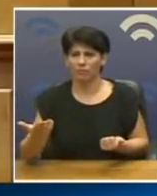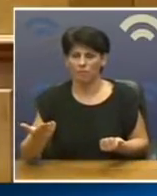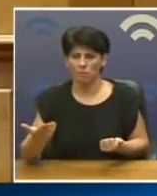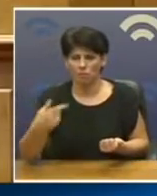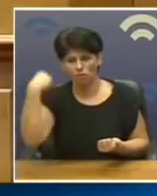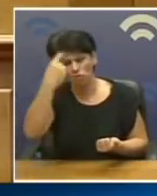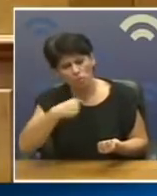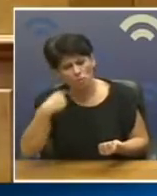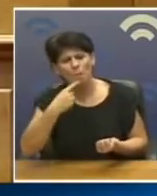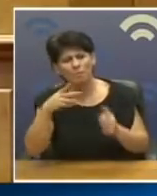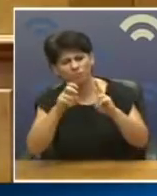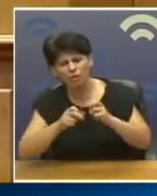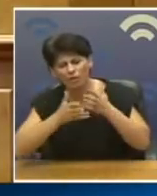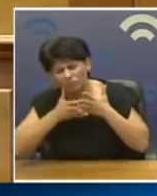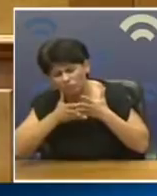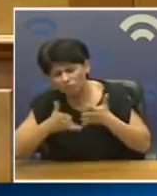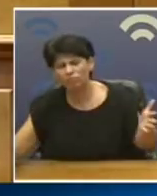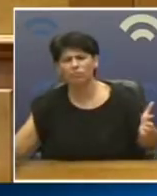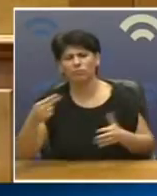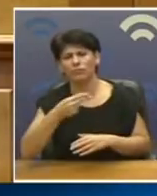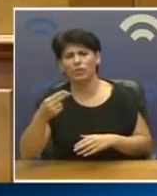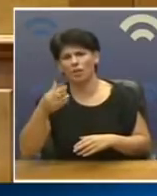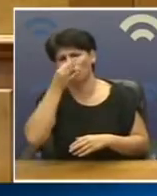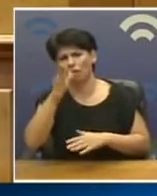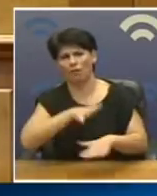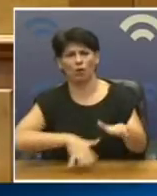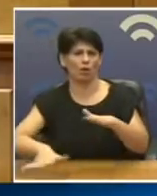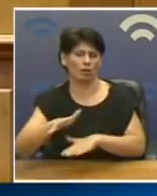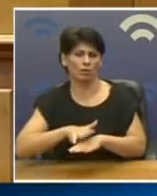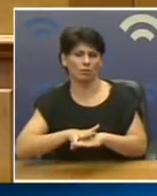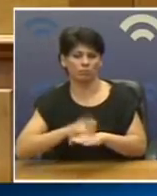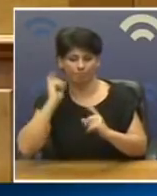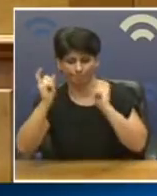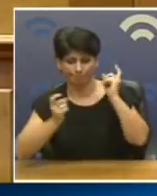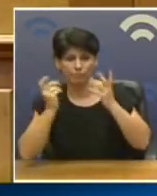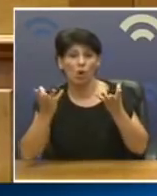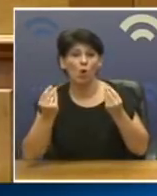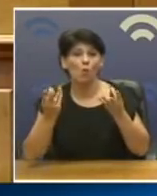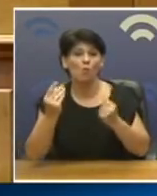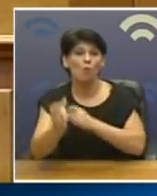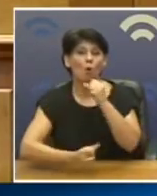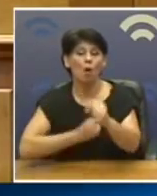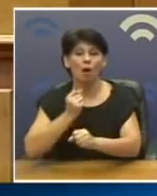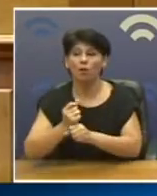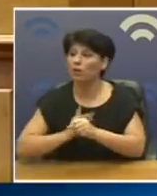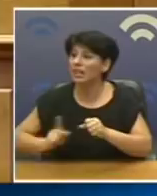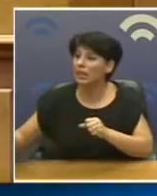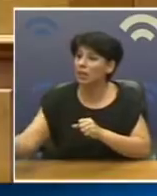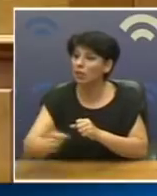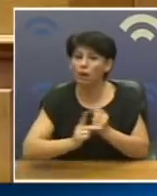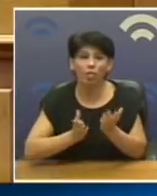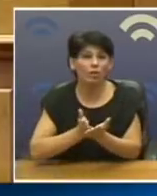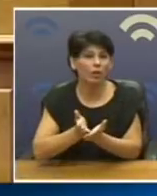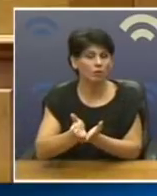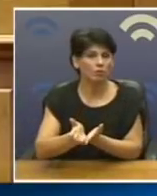που ελέγχονται για τεράστιες υποθέσεις διαφθοράς, που απασχολούν για πολλά χρόνια την κοινή γνώμη, αλλά και τη δικαιοσύνη. Και